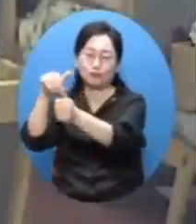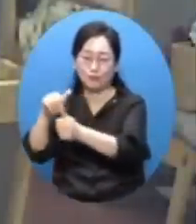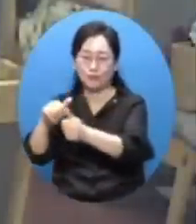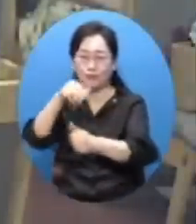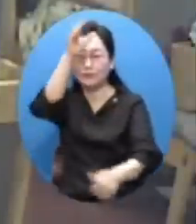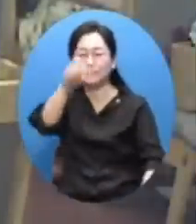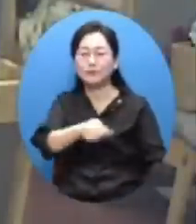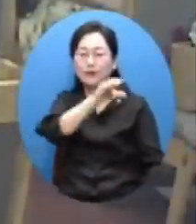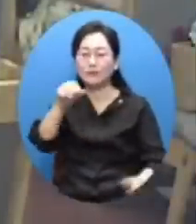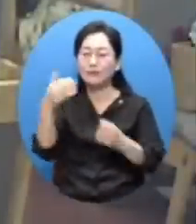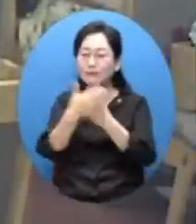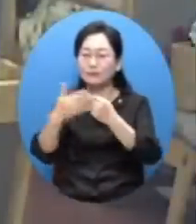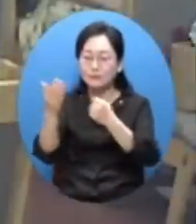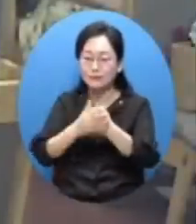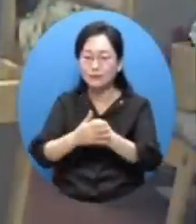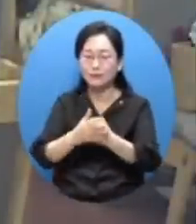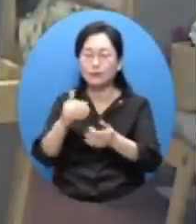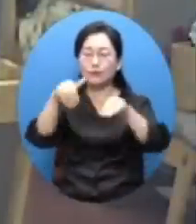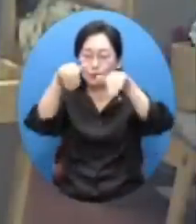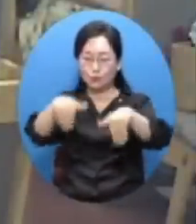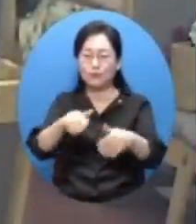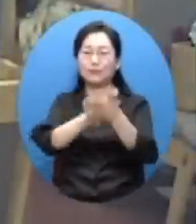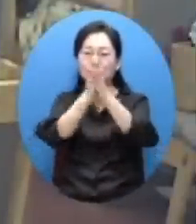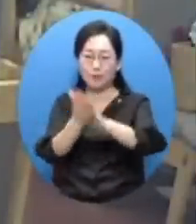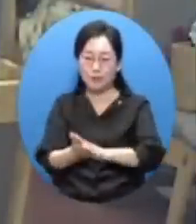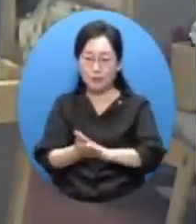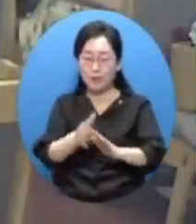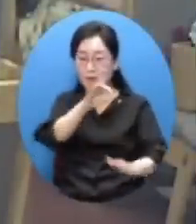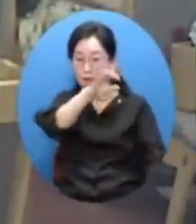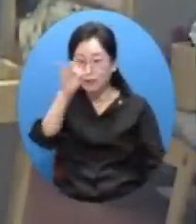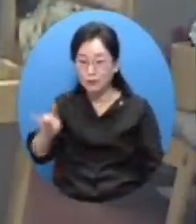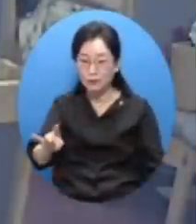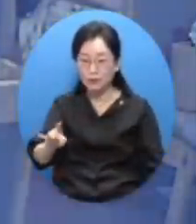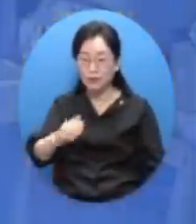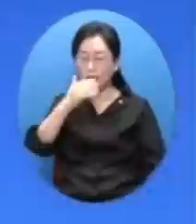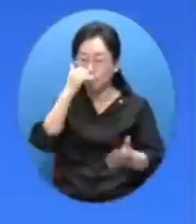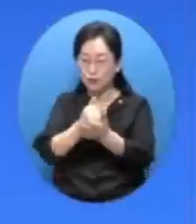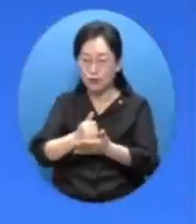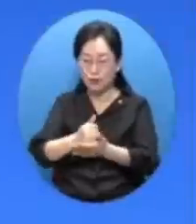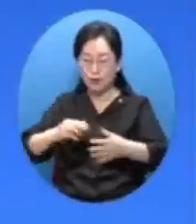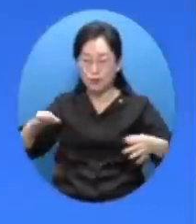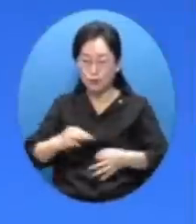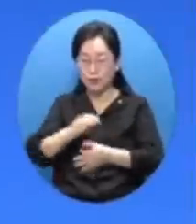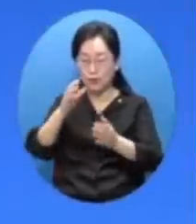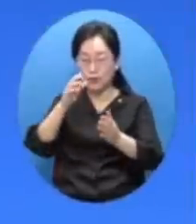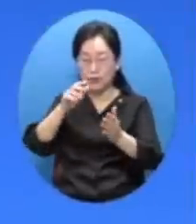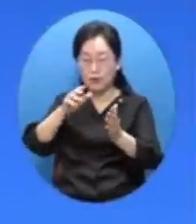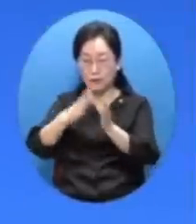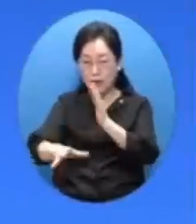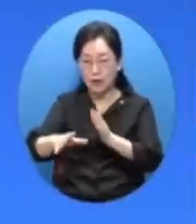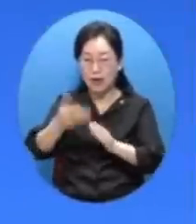십자가 내로 주님의 종이 되었습니다. 때때로 우리가 죄짓고 불의하고 방탕한 삶을 살 때 주님께서